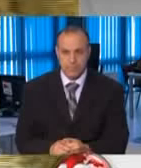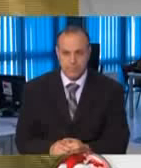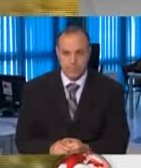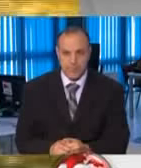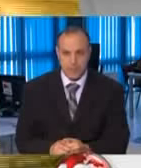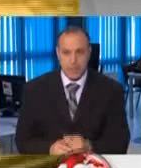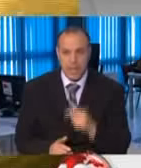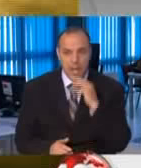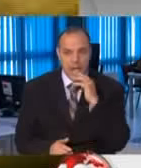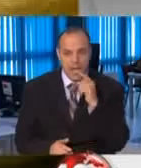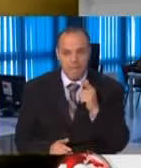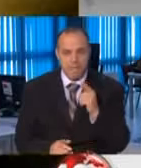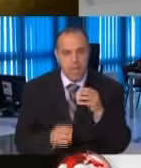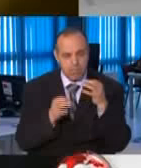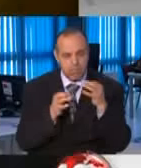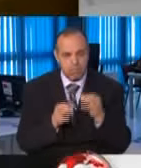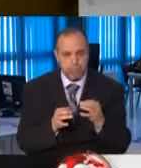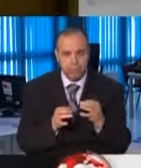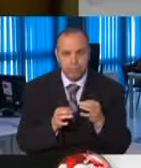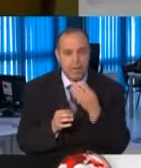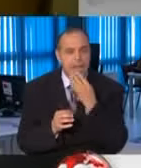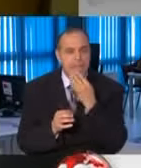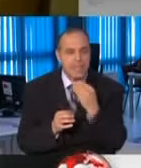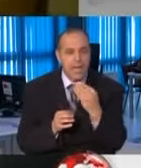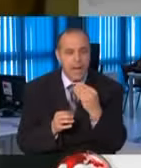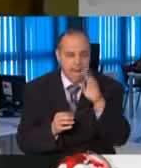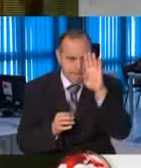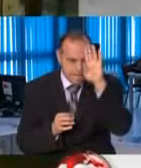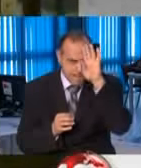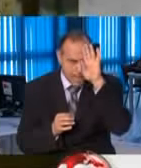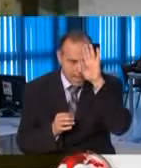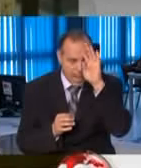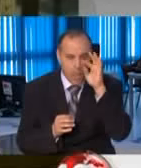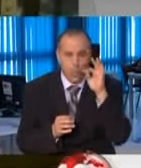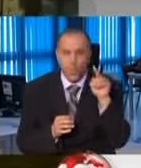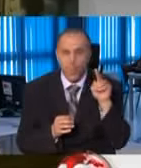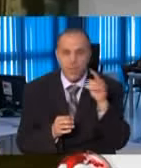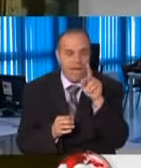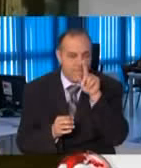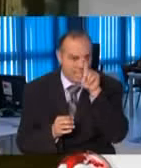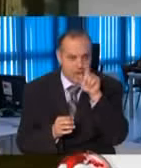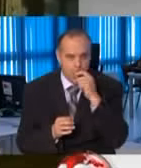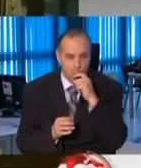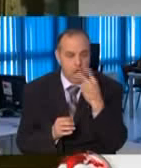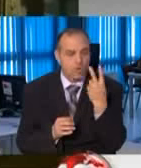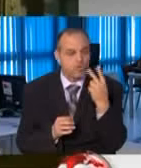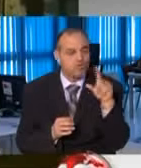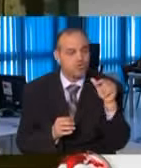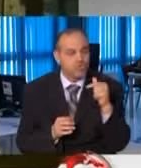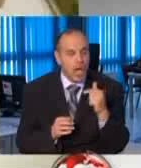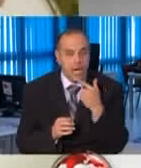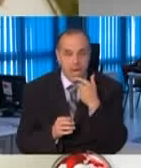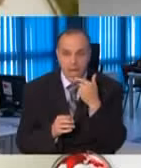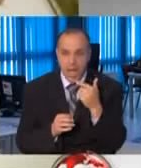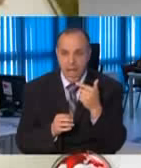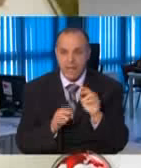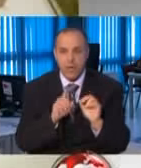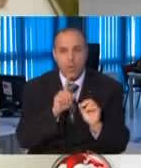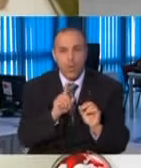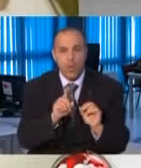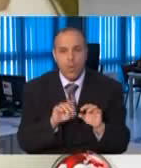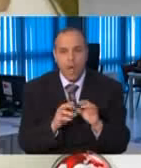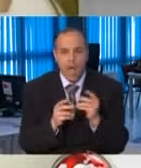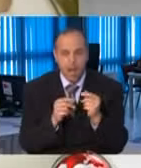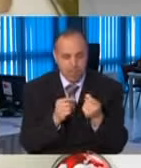عملية الترميم وتثبيت الذقن على قناع الملك توت عنخ آمون التي استغرقت أكثر من شهرين حملت في طيتها